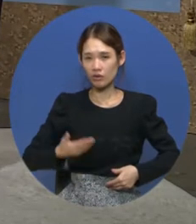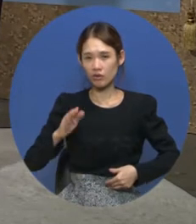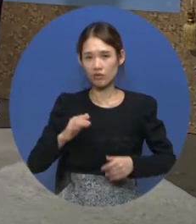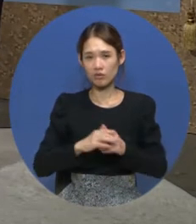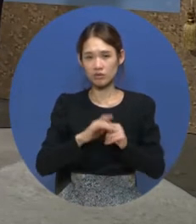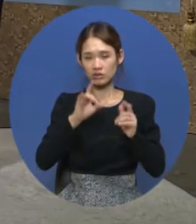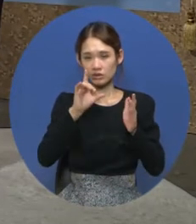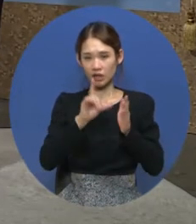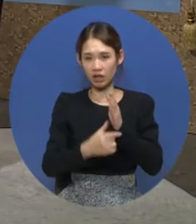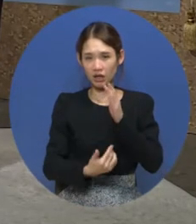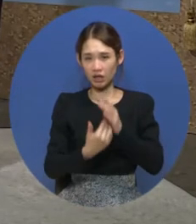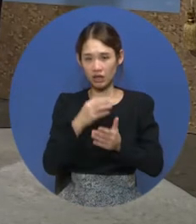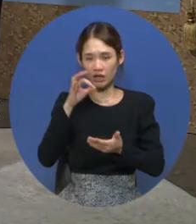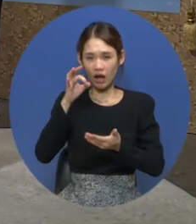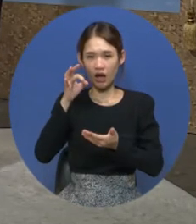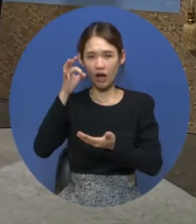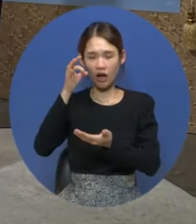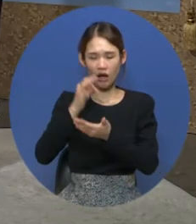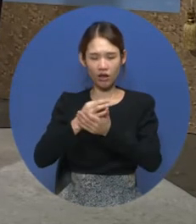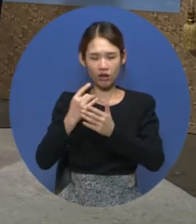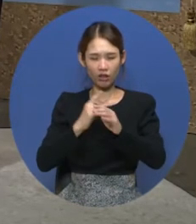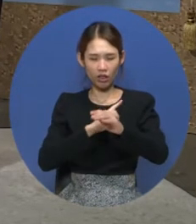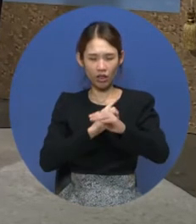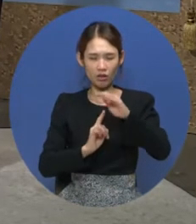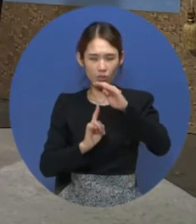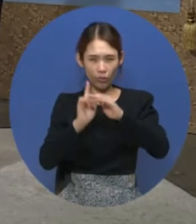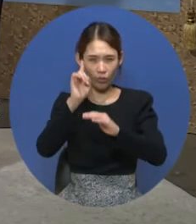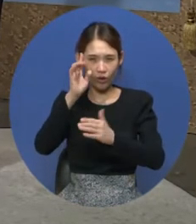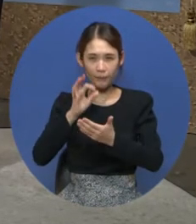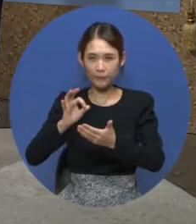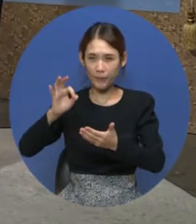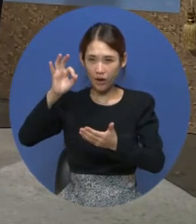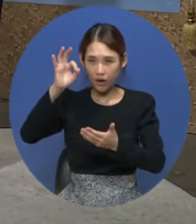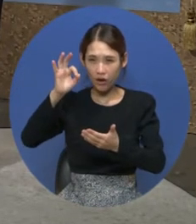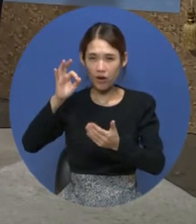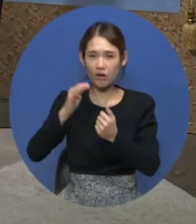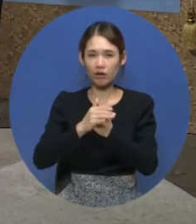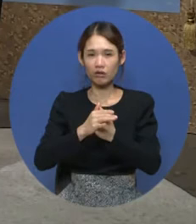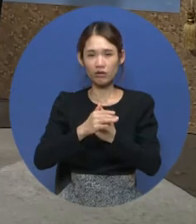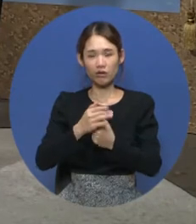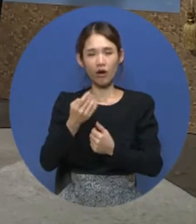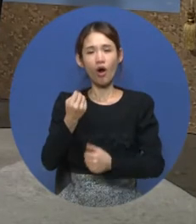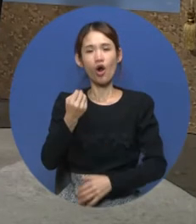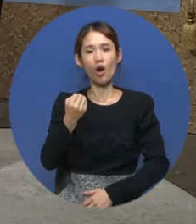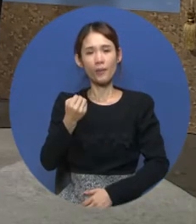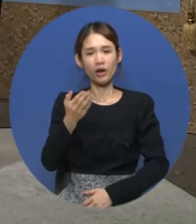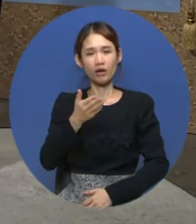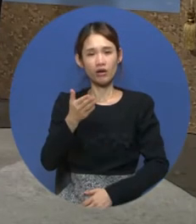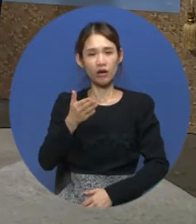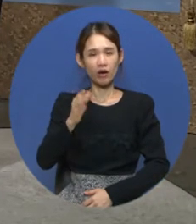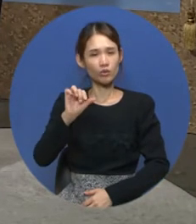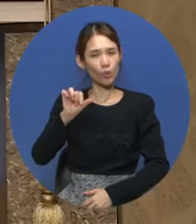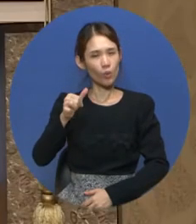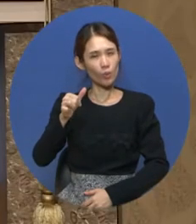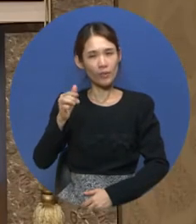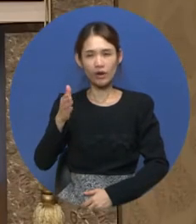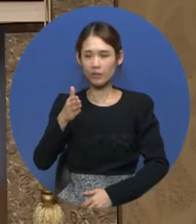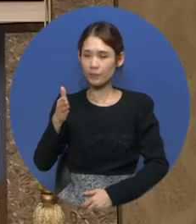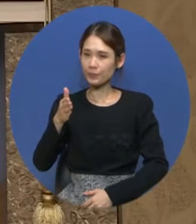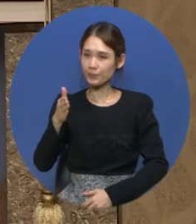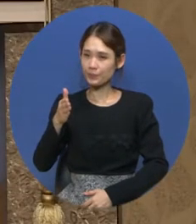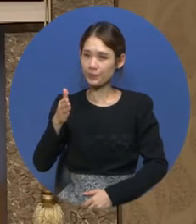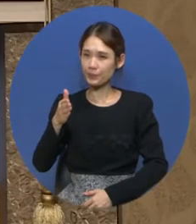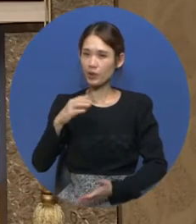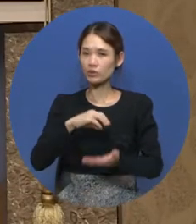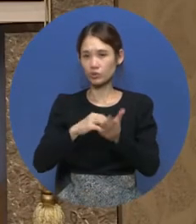발생기가 가격이 굉장히 국가였으며 요 국가 여기 오니 정도 그때 당시엔 1 500만원 정도 된다고 그렇게